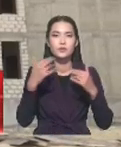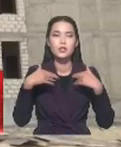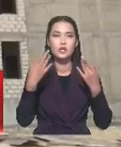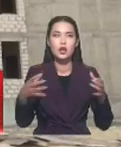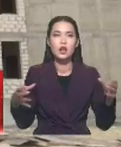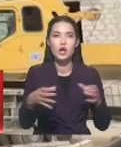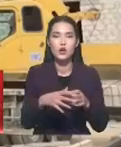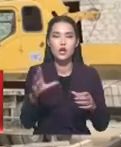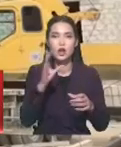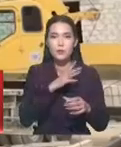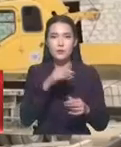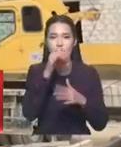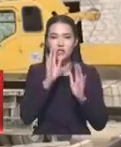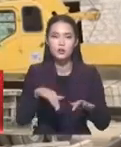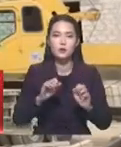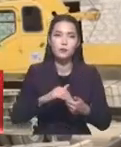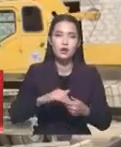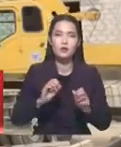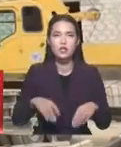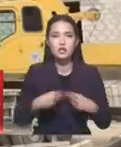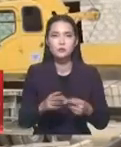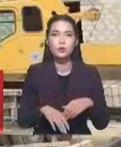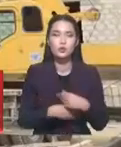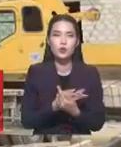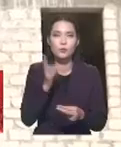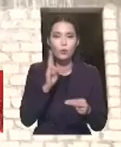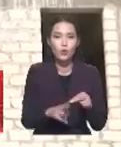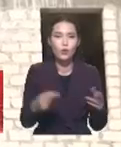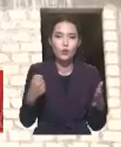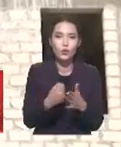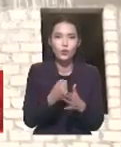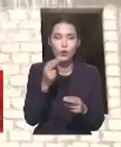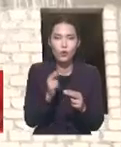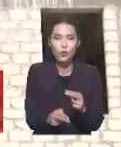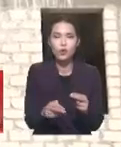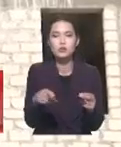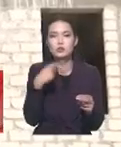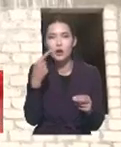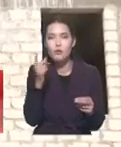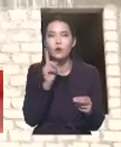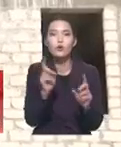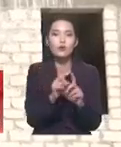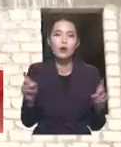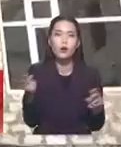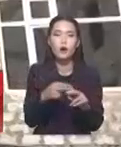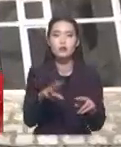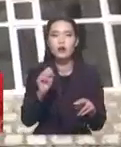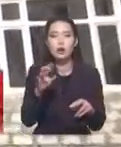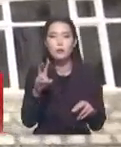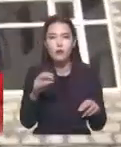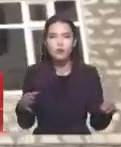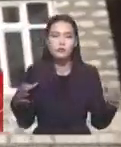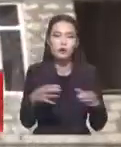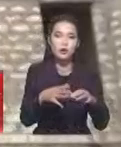рождаемостью не может позволить себе отставать по срокам строительства школ, говорят члены партии «Аманат» подрядчику. У него две школы и обе